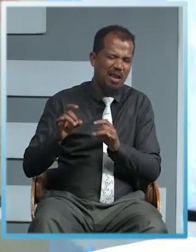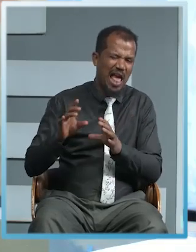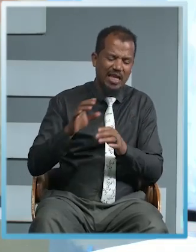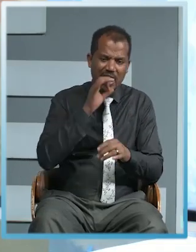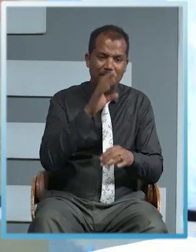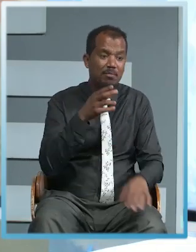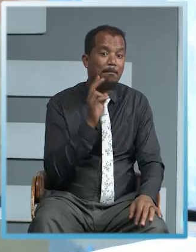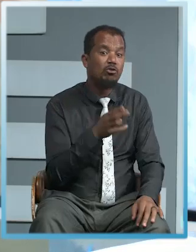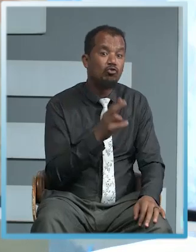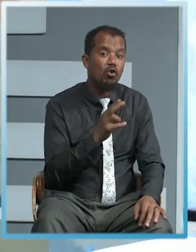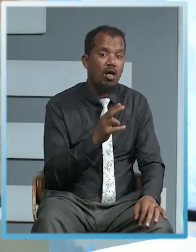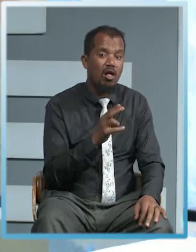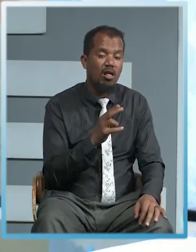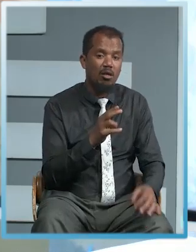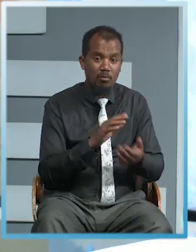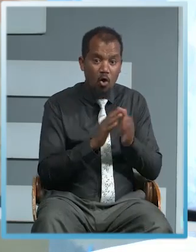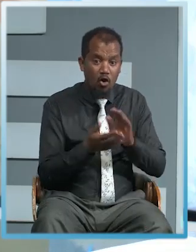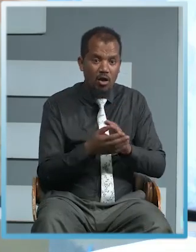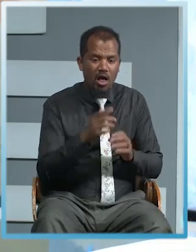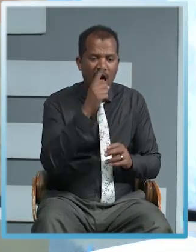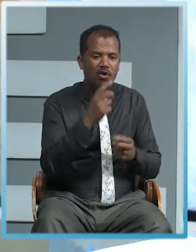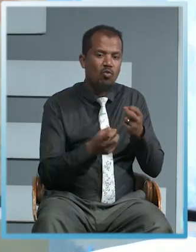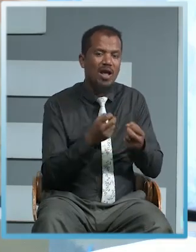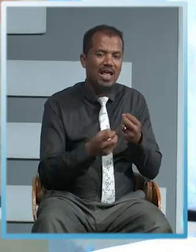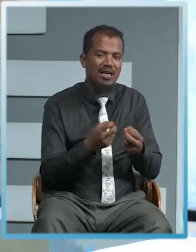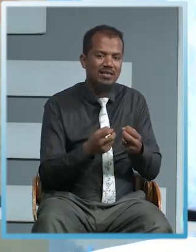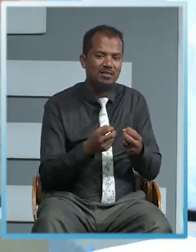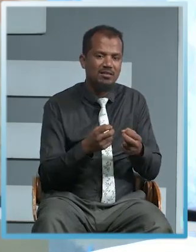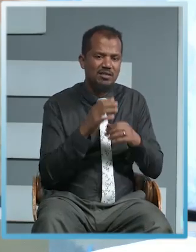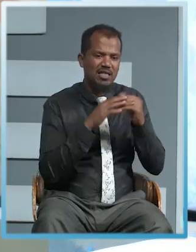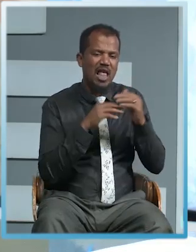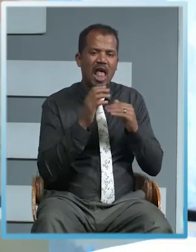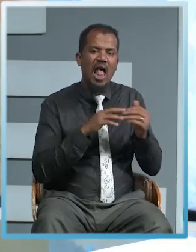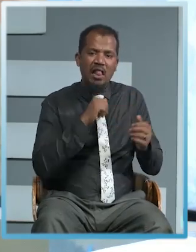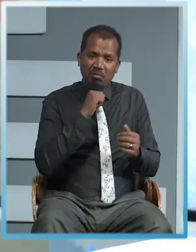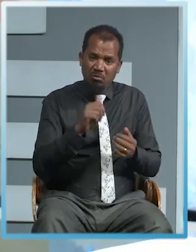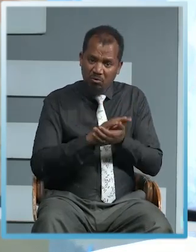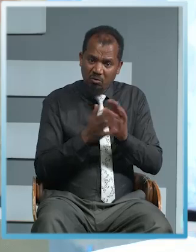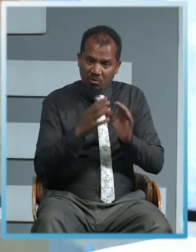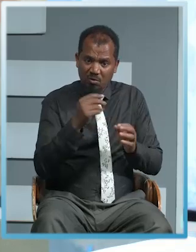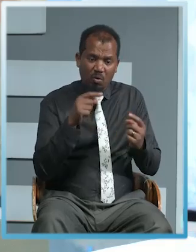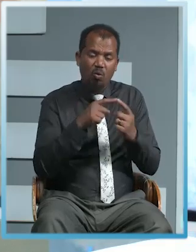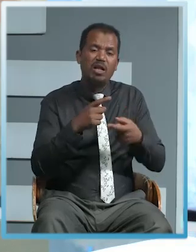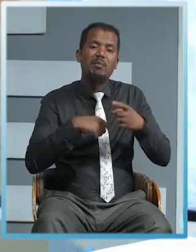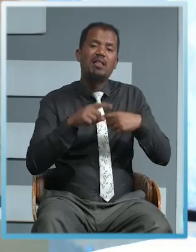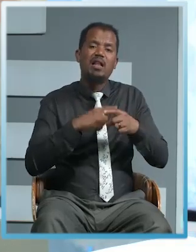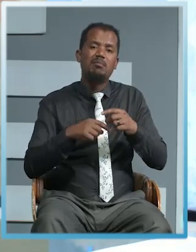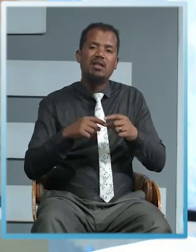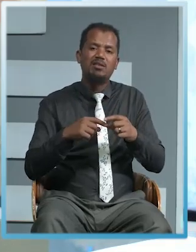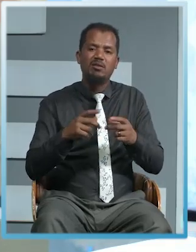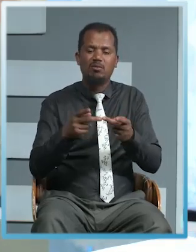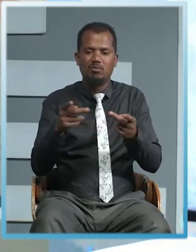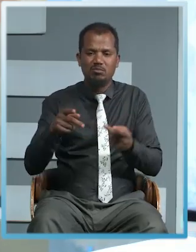بتم بتشكلا تلو ببيكونرو ويا عندو جن يالتمتشو يوم عندو جنا ودمت عن بت